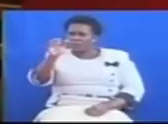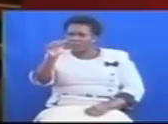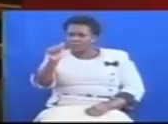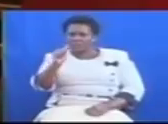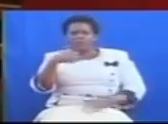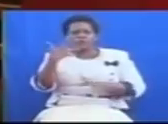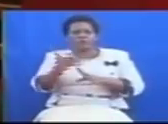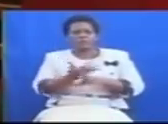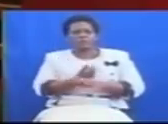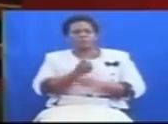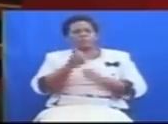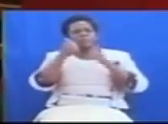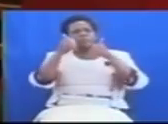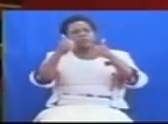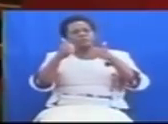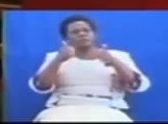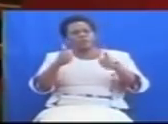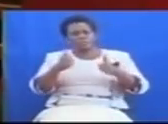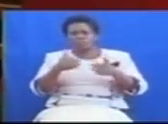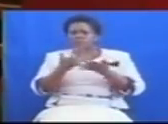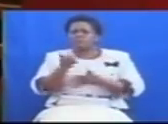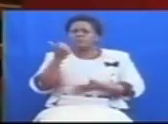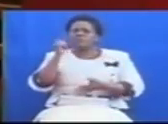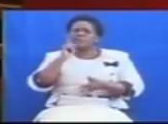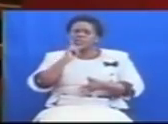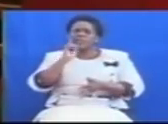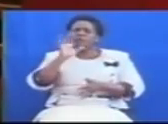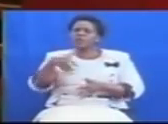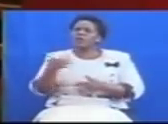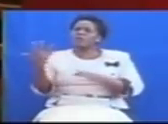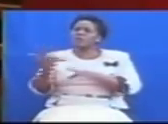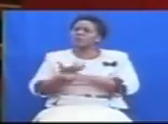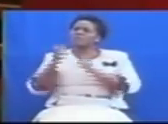inawakumbuka katika kilio chao hiki cha mafuriko ya kila mwaka?